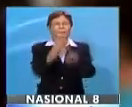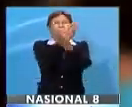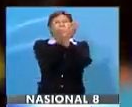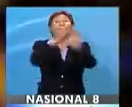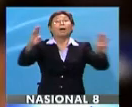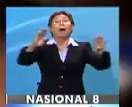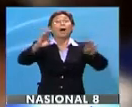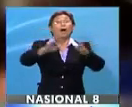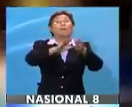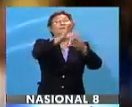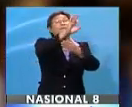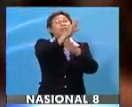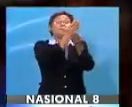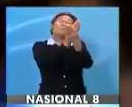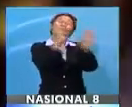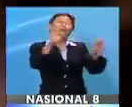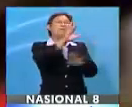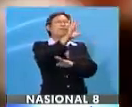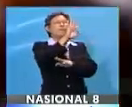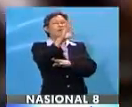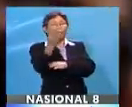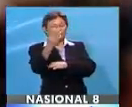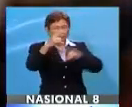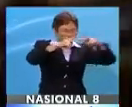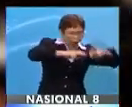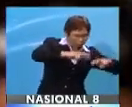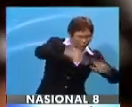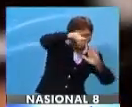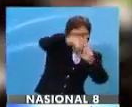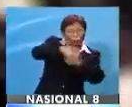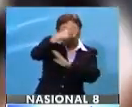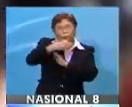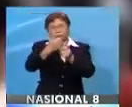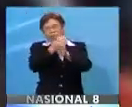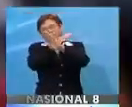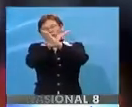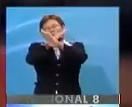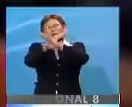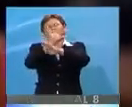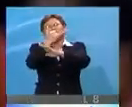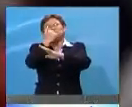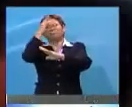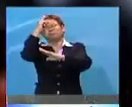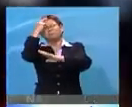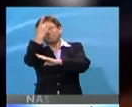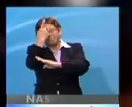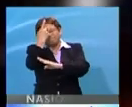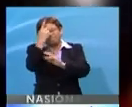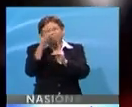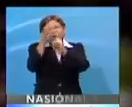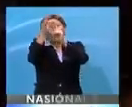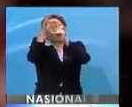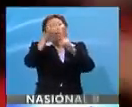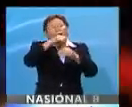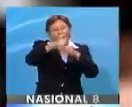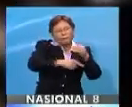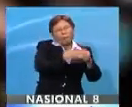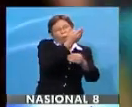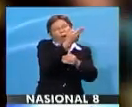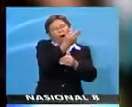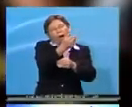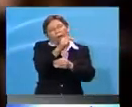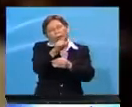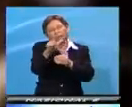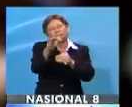Kebebasan penggunaan media sosial juga akan dikaji semula secara lebih teliti bagi mengelak sebarang salah faham terutama berkaitan perkara sensitif.